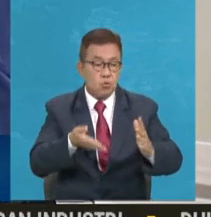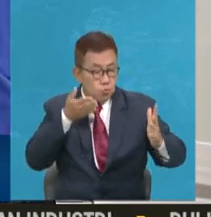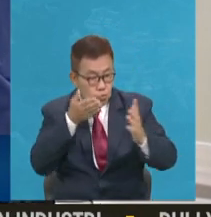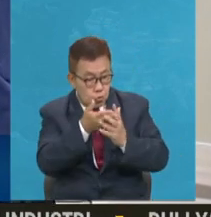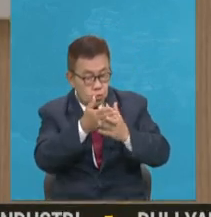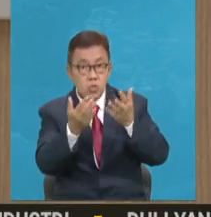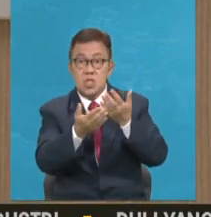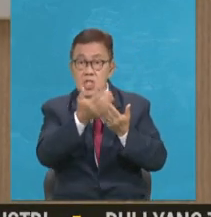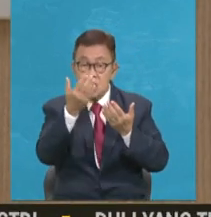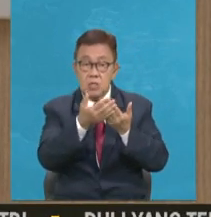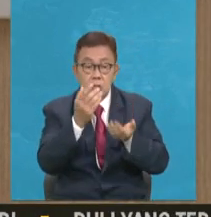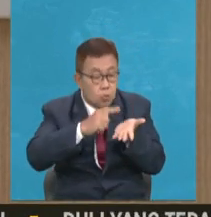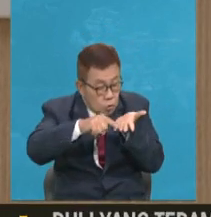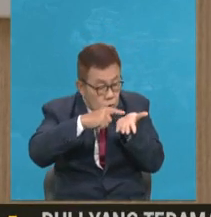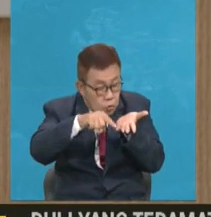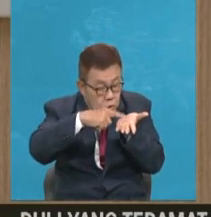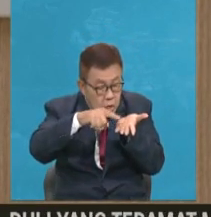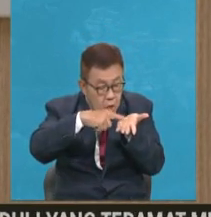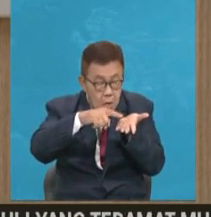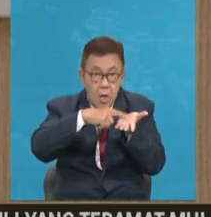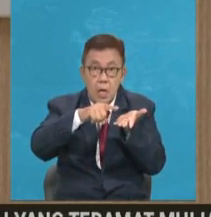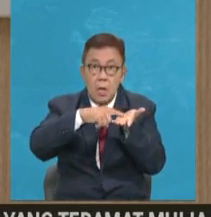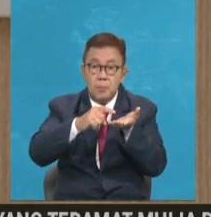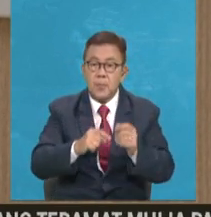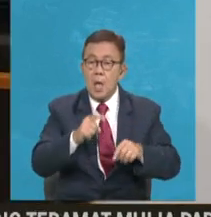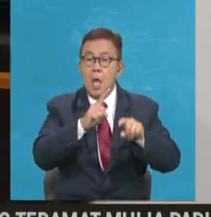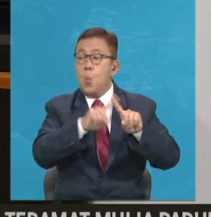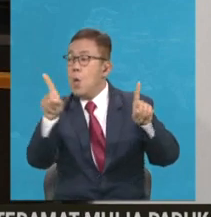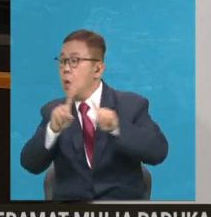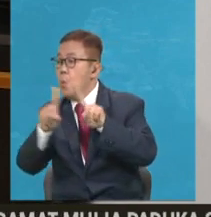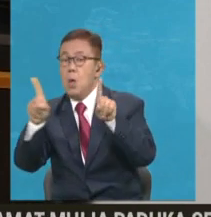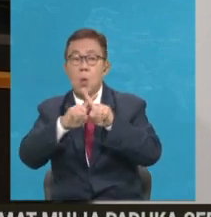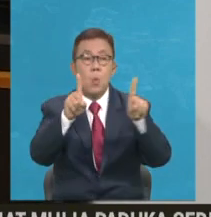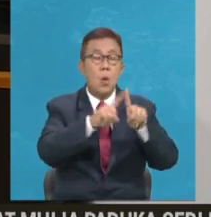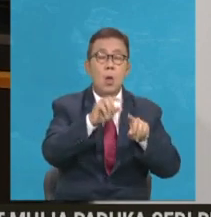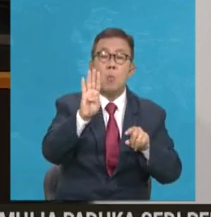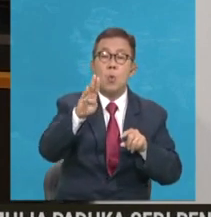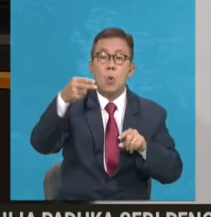yang membolehkan image perbankan disediakan dari mana-mana saja